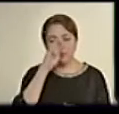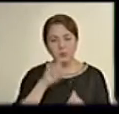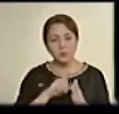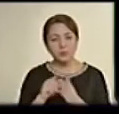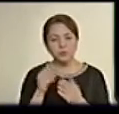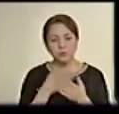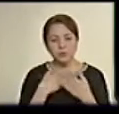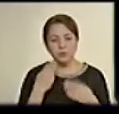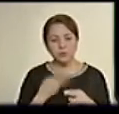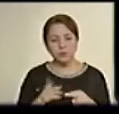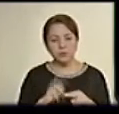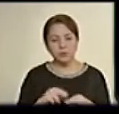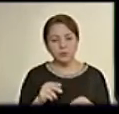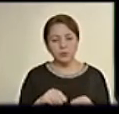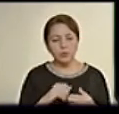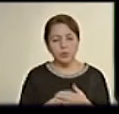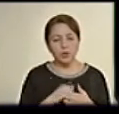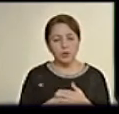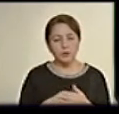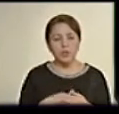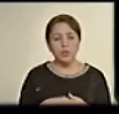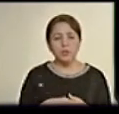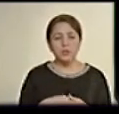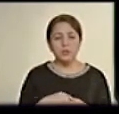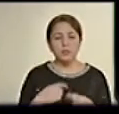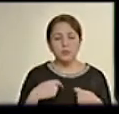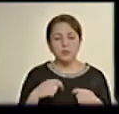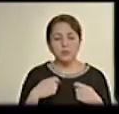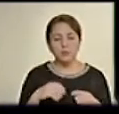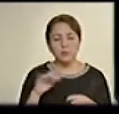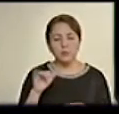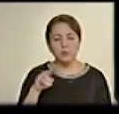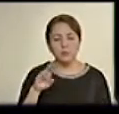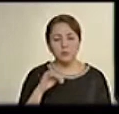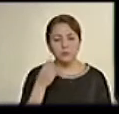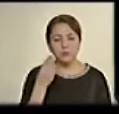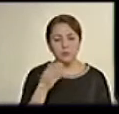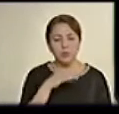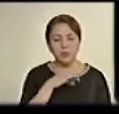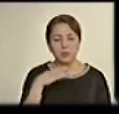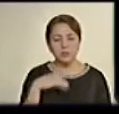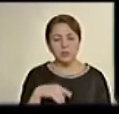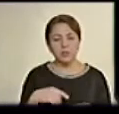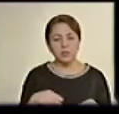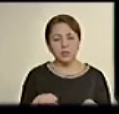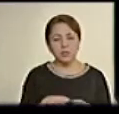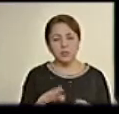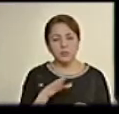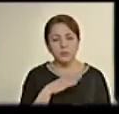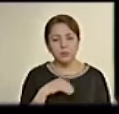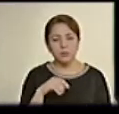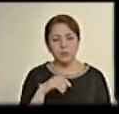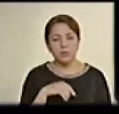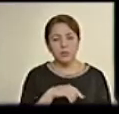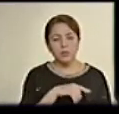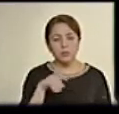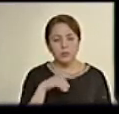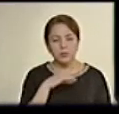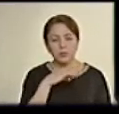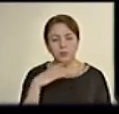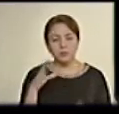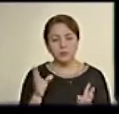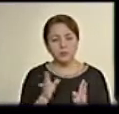asosiy savdodagi ulush bu Rossiyaga teng keldi aziz o'quvchilar. Savdo karvonlarining aksariyati Rossiya bilan savdo olib